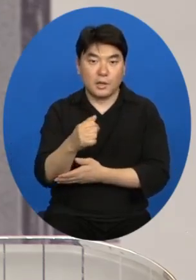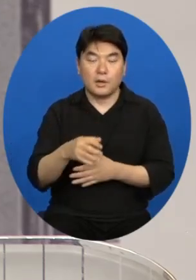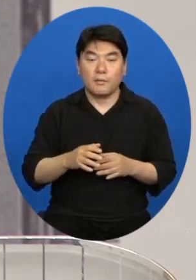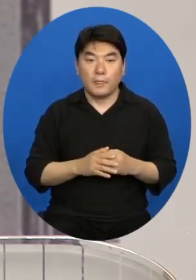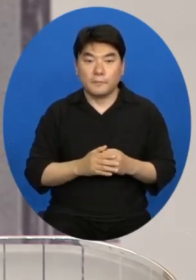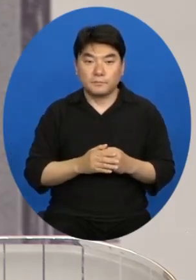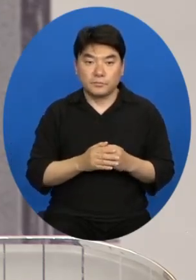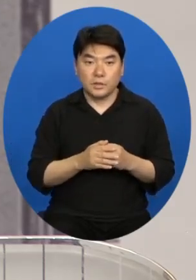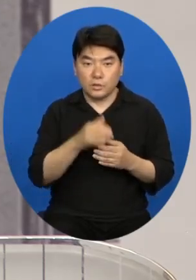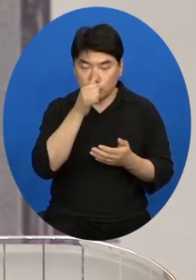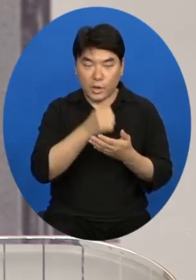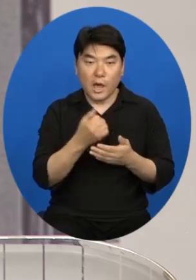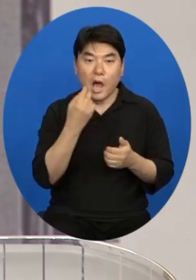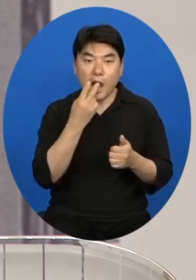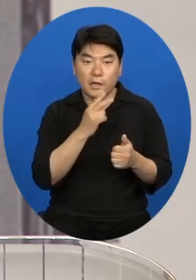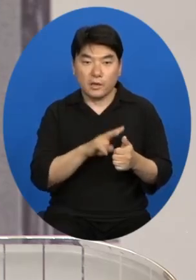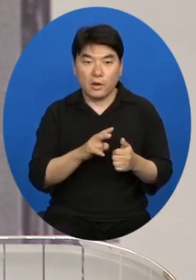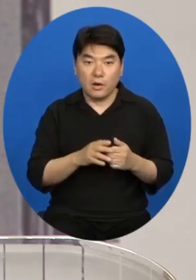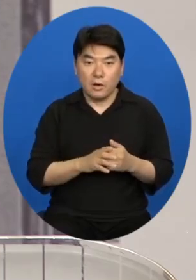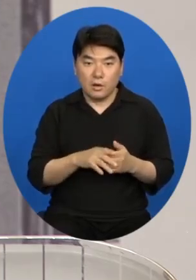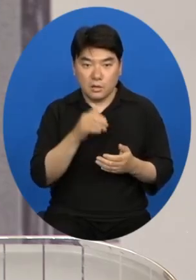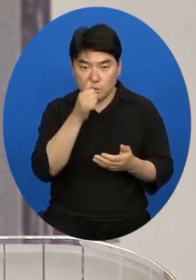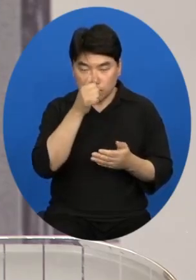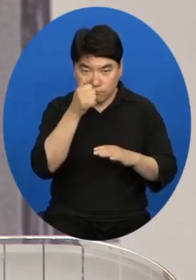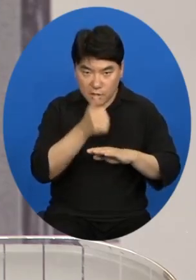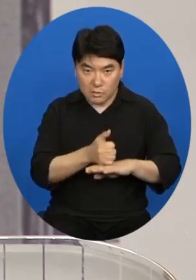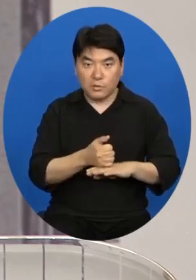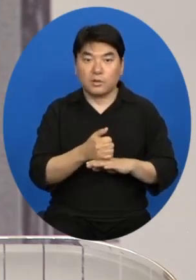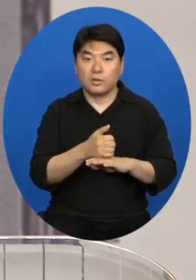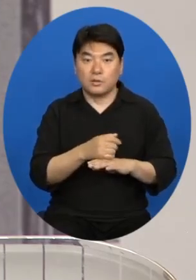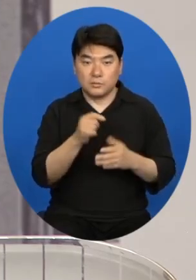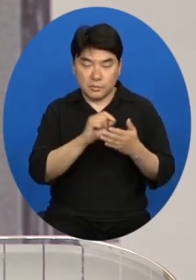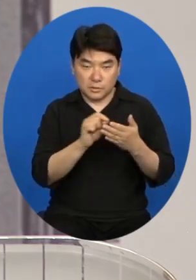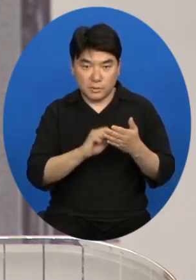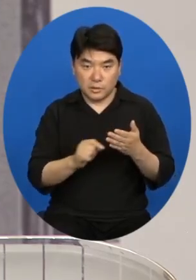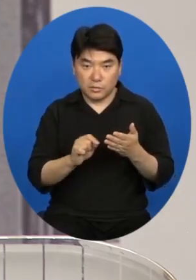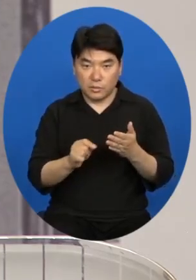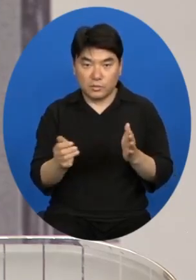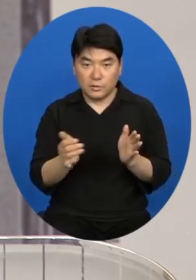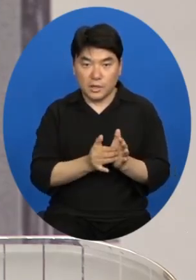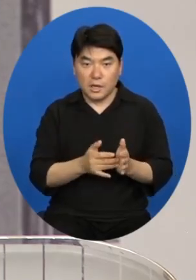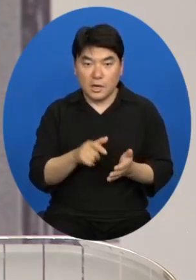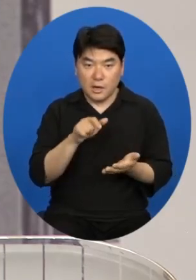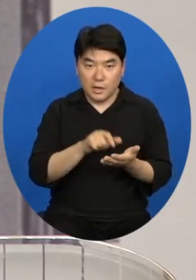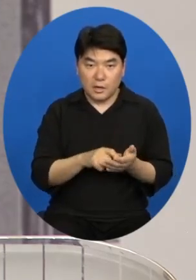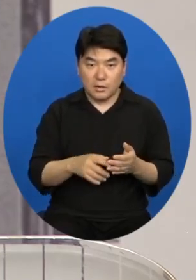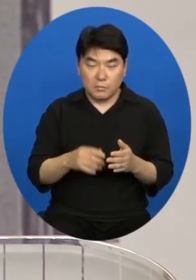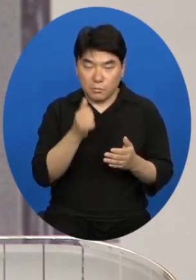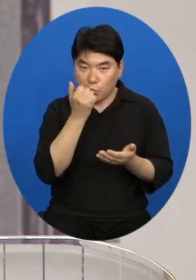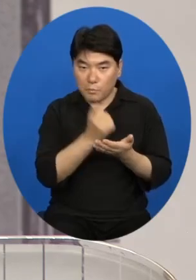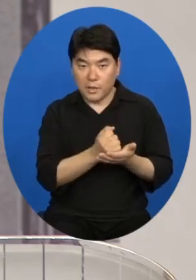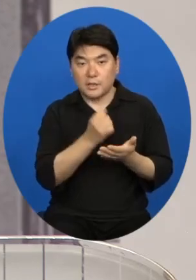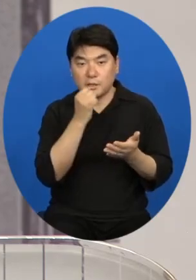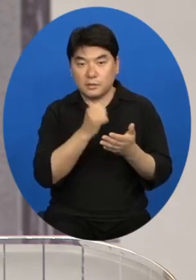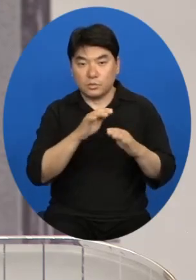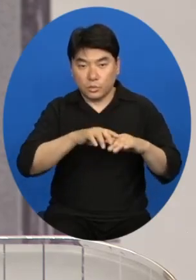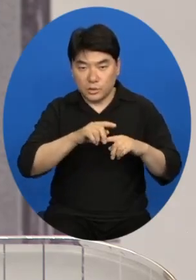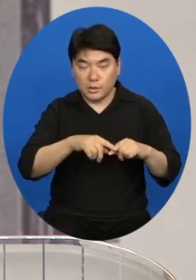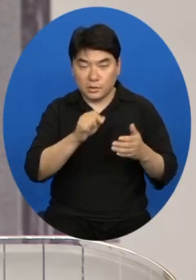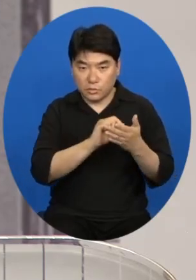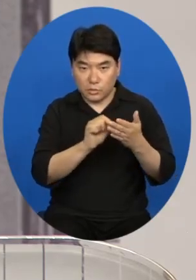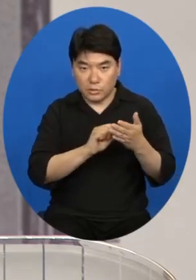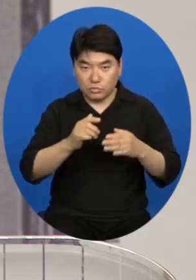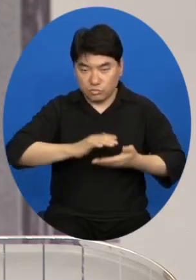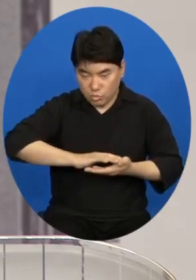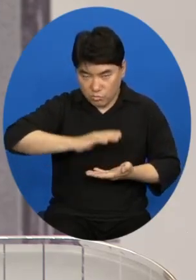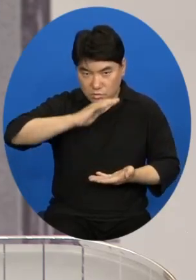외쳤어요. 죄악이여, 그대의 종말이 오늘 말씀에 기록되었도다. 못 박힌 손이 그같이 기록하였도다.